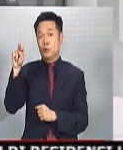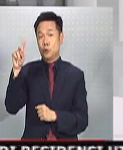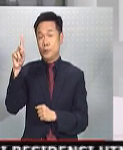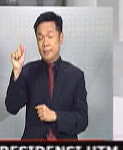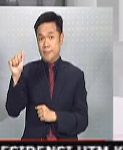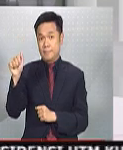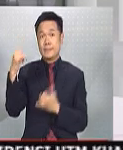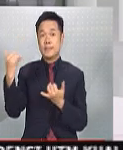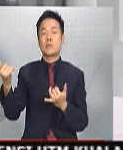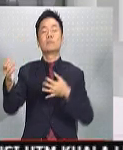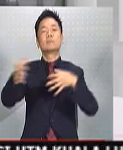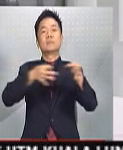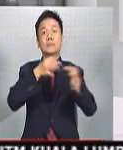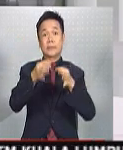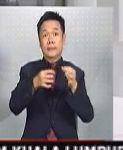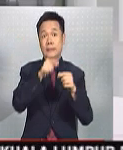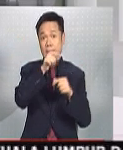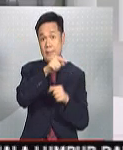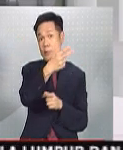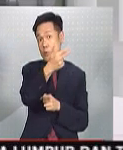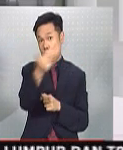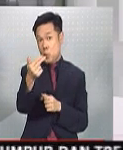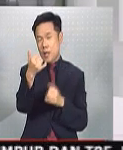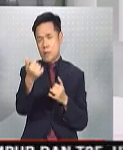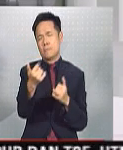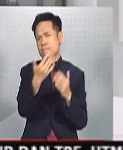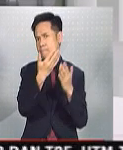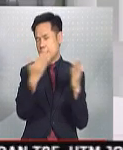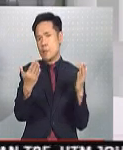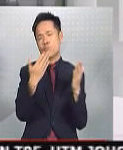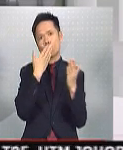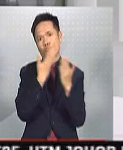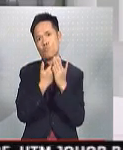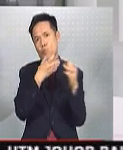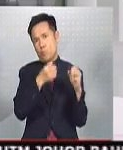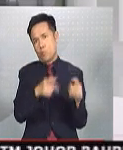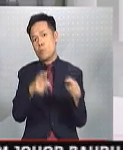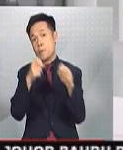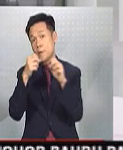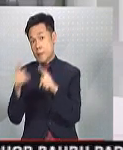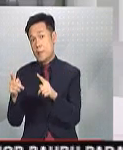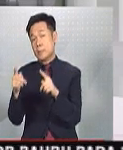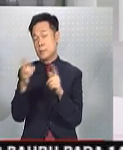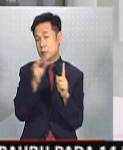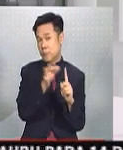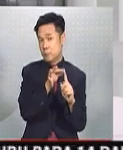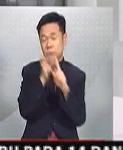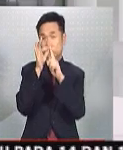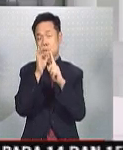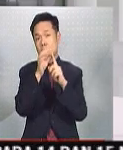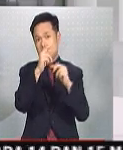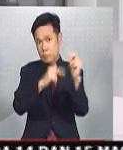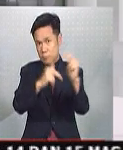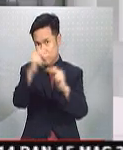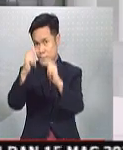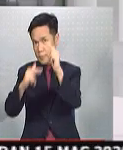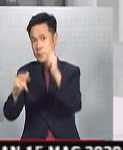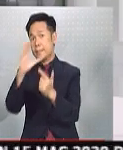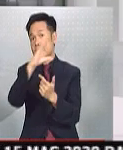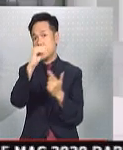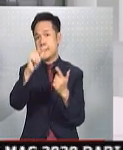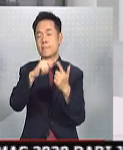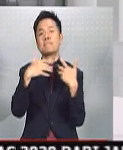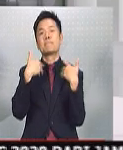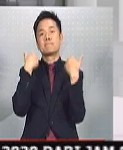Berikan berkata, Indonesia menawarkan potensi besar khususnya dalam segmen perkhidmatan infrastruktur dan penjagaan